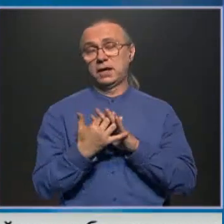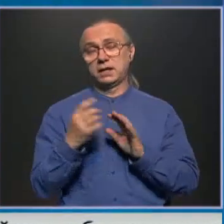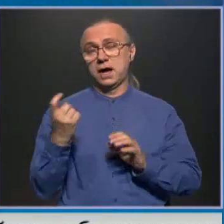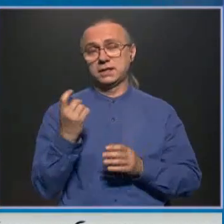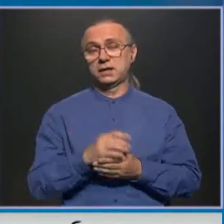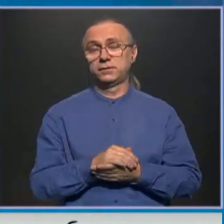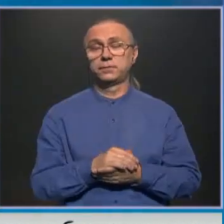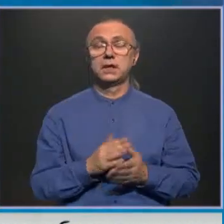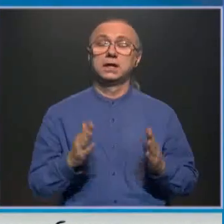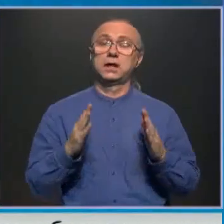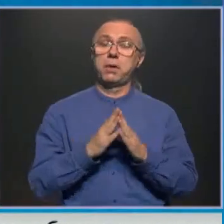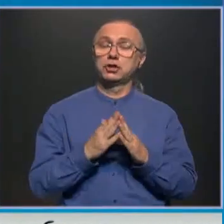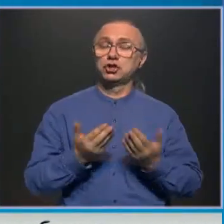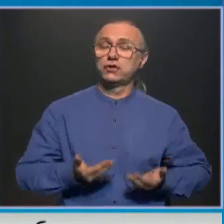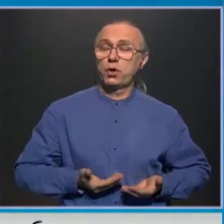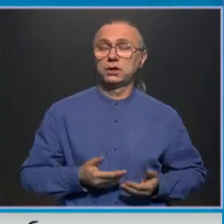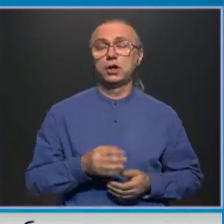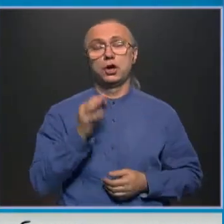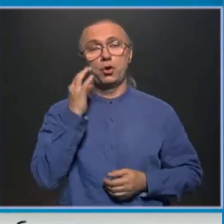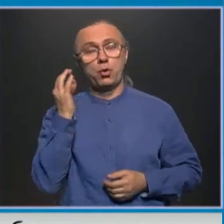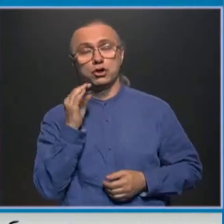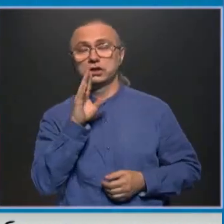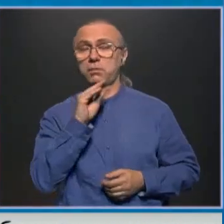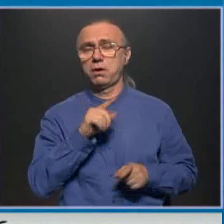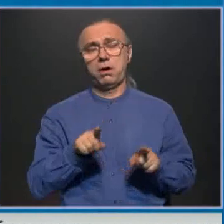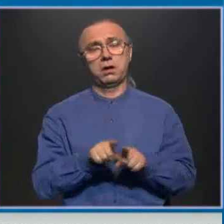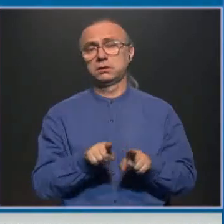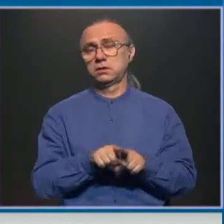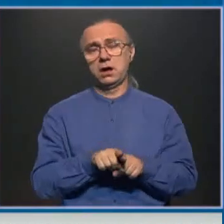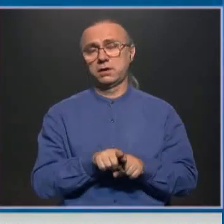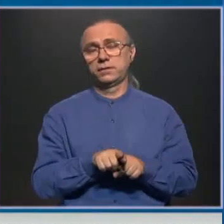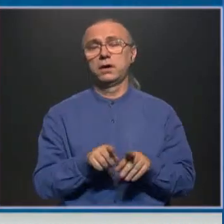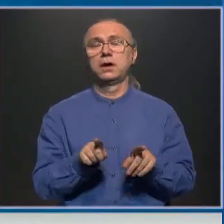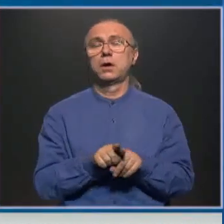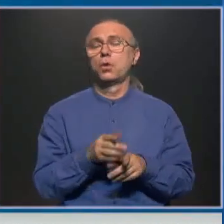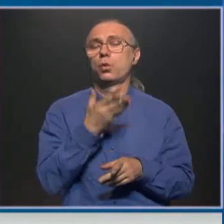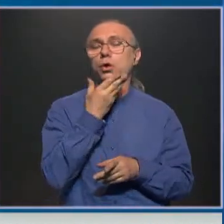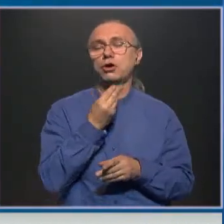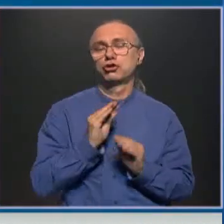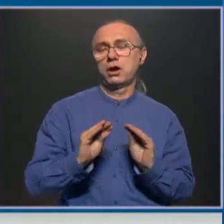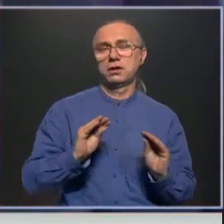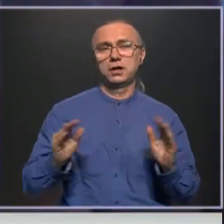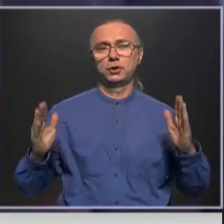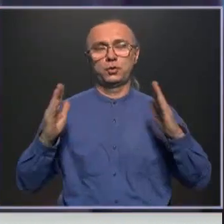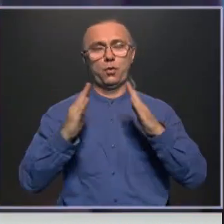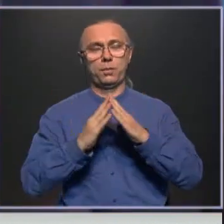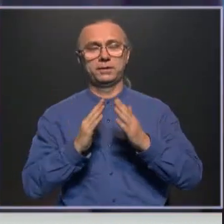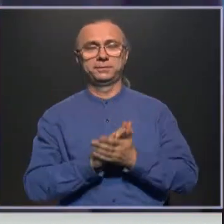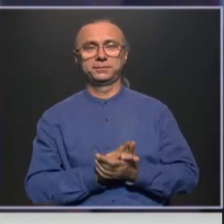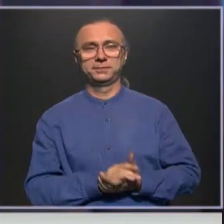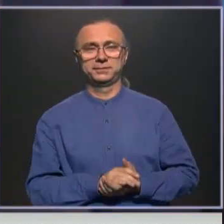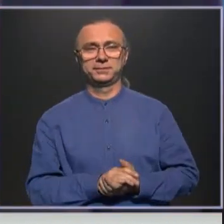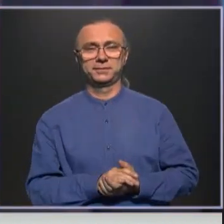домашние животные, что кошечки, что собачки, они одинаково, как некоторые украшения дома, прежде всего для такой